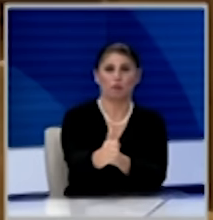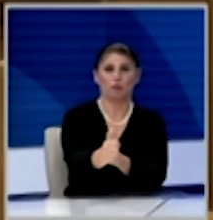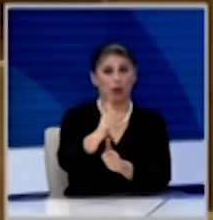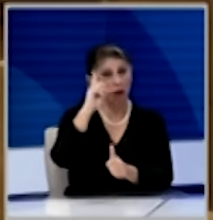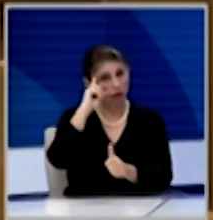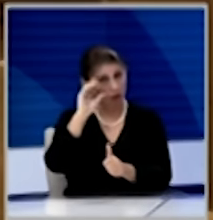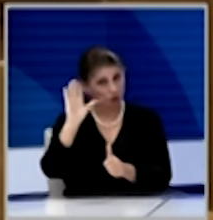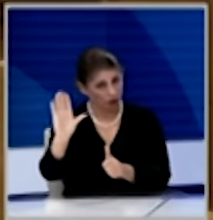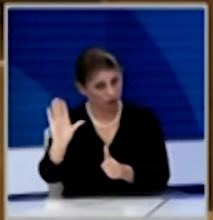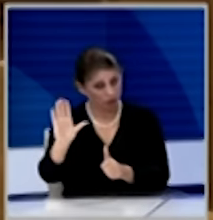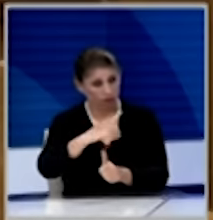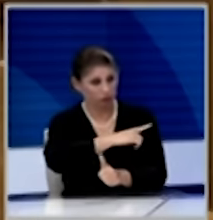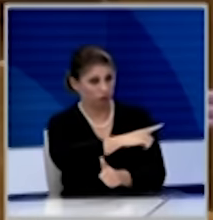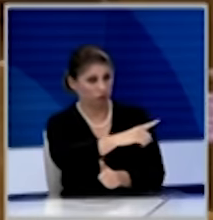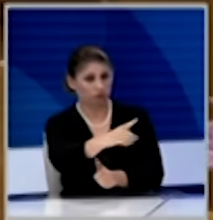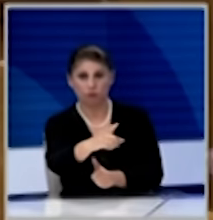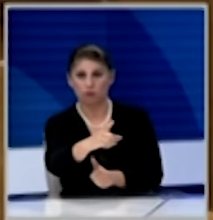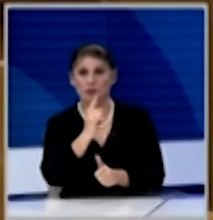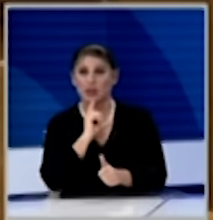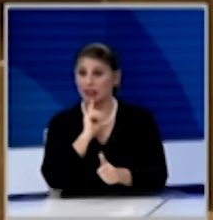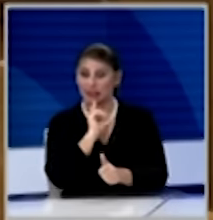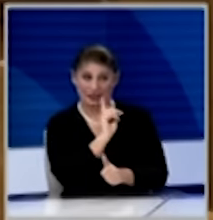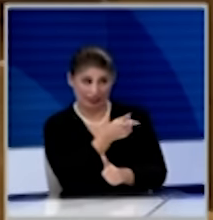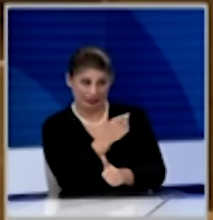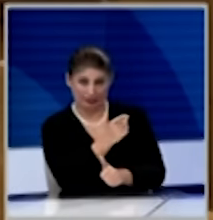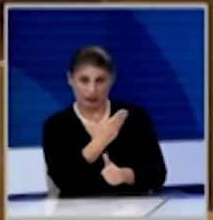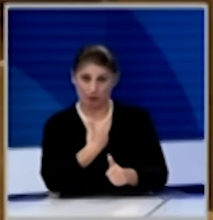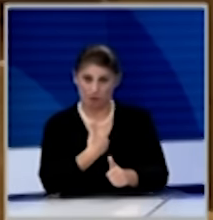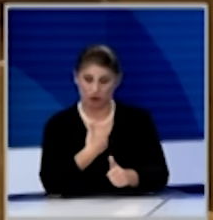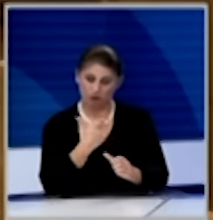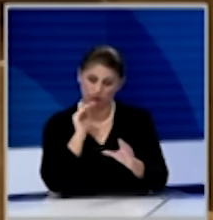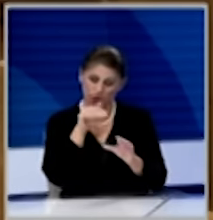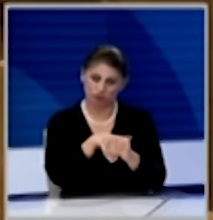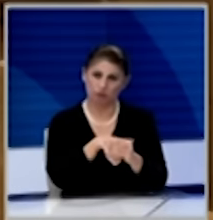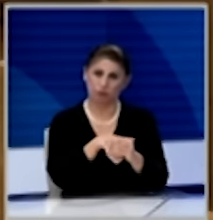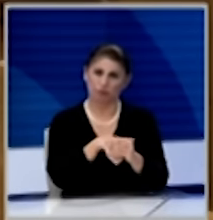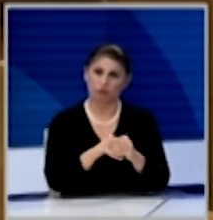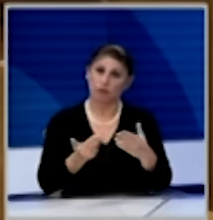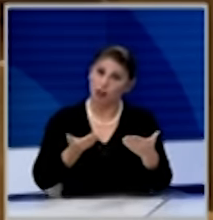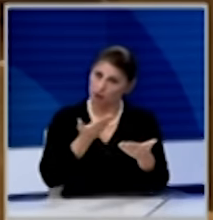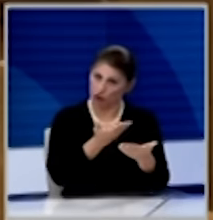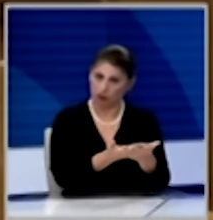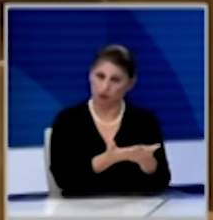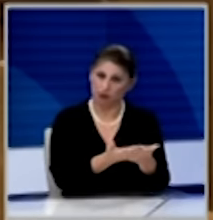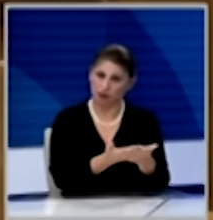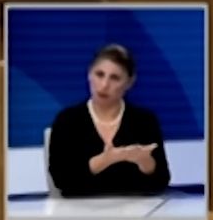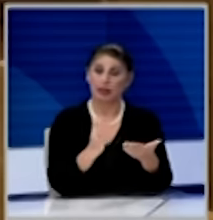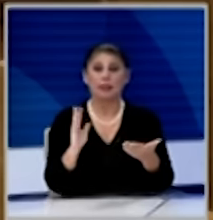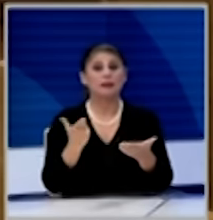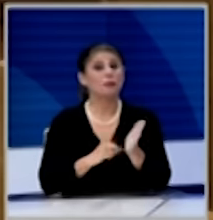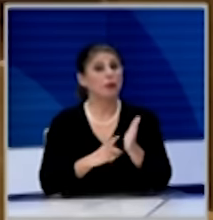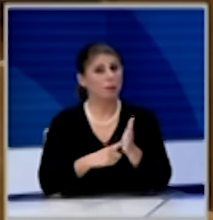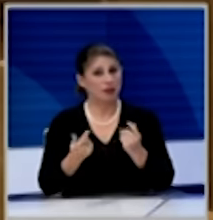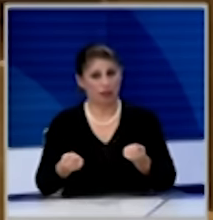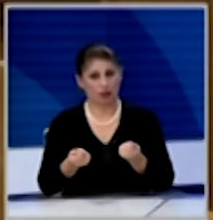όπως καταλαβαίνετε στην κριτική που σας κάνουμε εμπεριέχονται και οι προτάσεις μας για το τι πρέπει